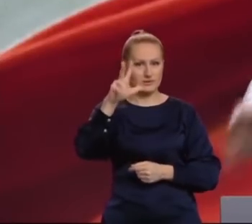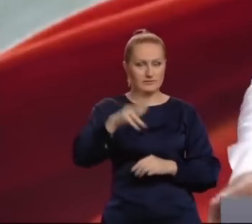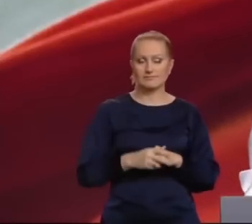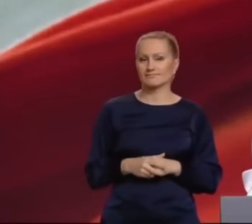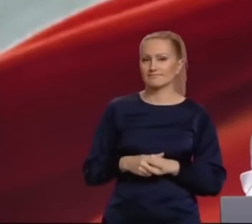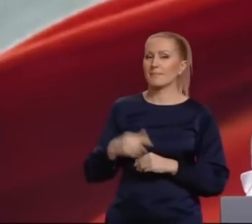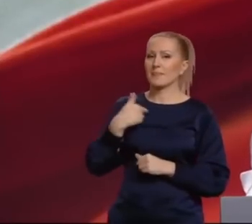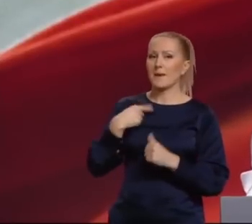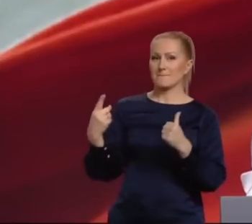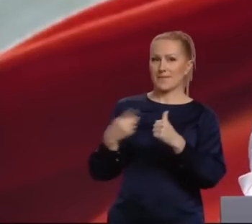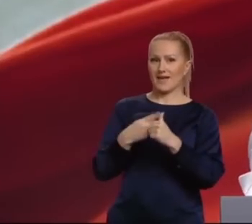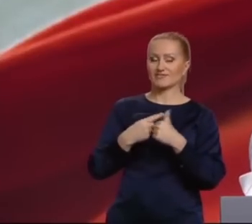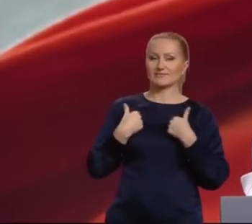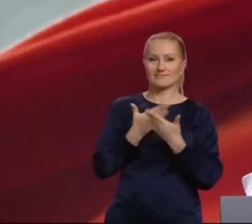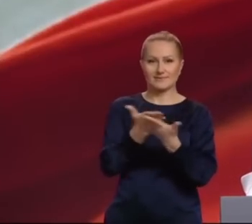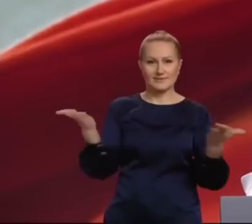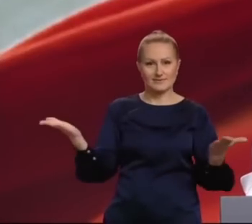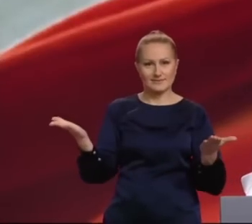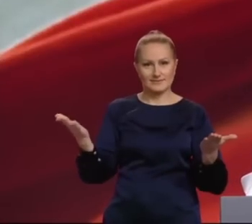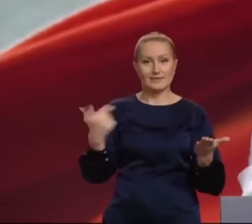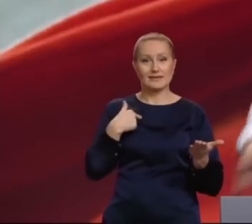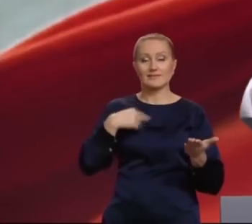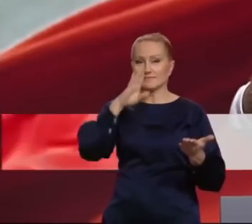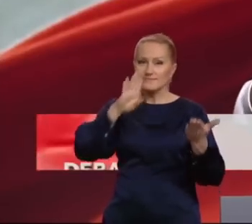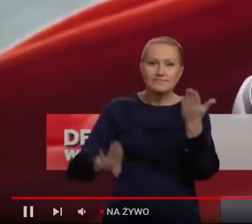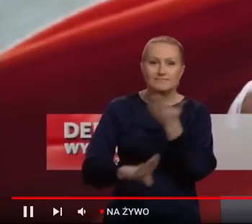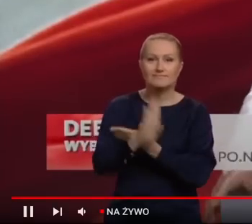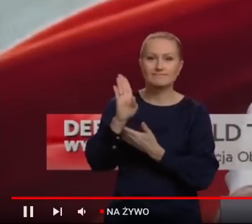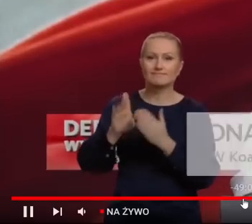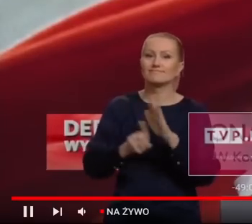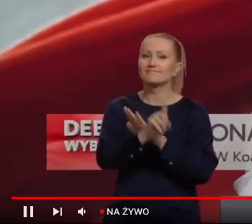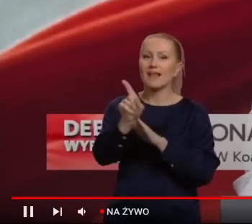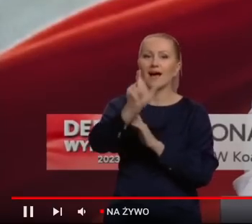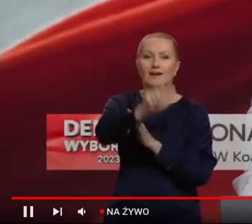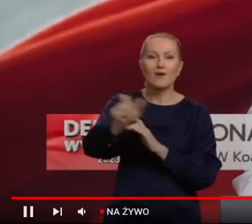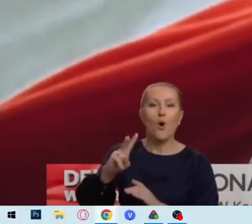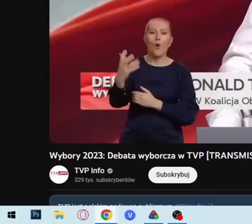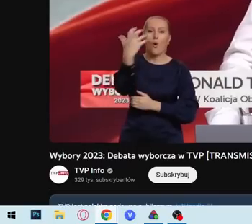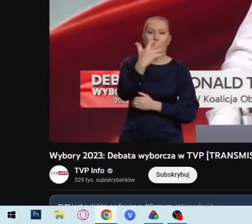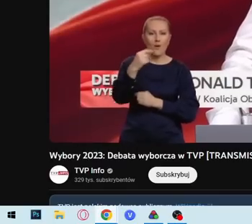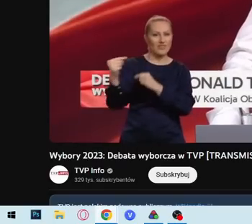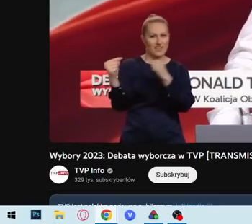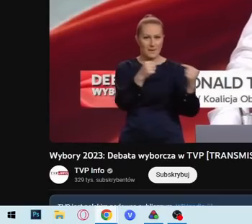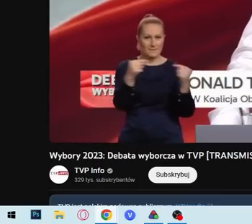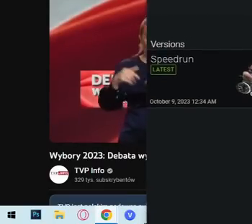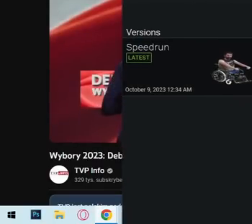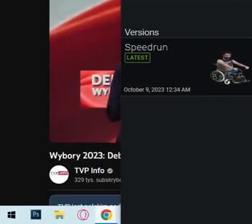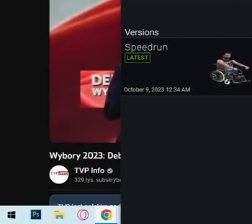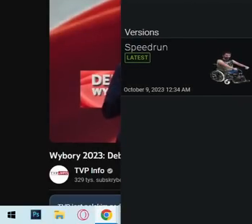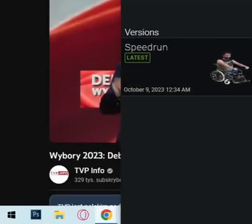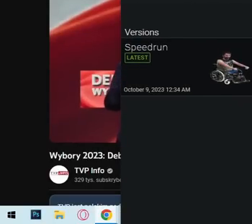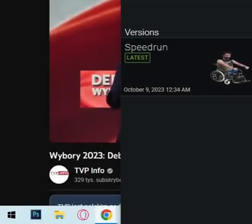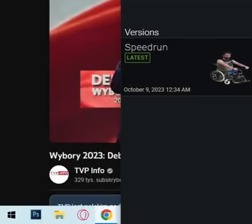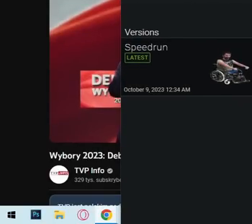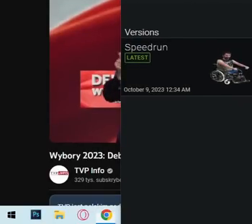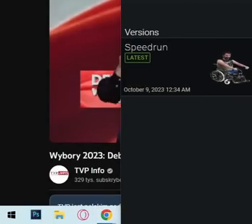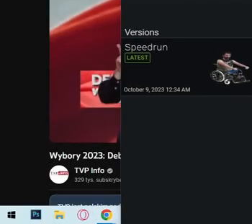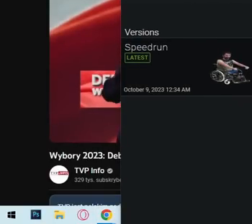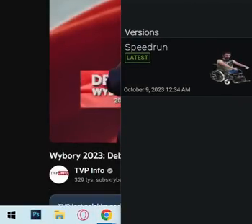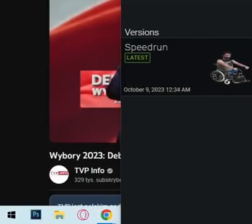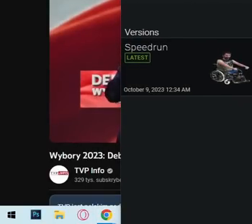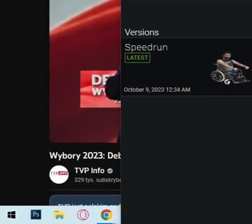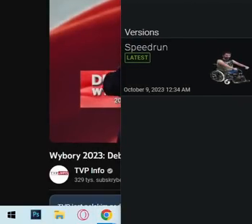tu dziś dla państwa, szczególnie dla tych oglądających nie, debatę i dla których TVP jest